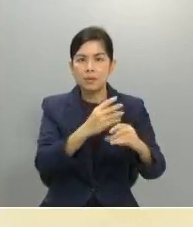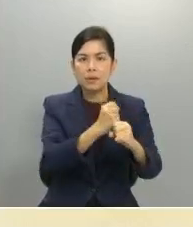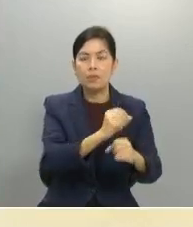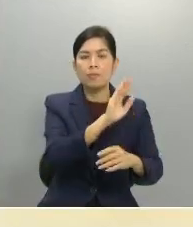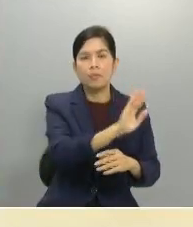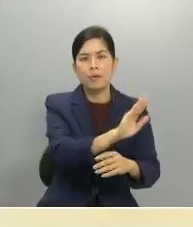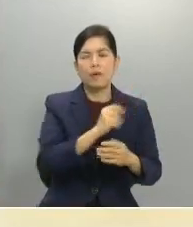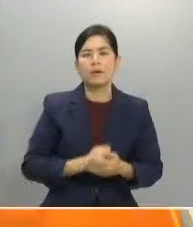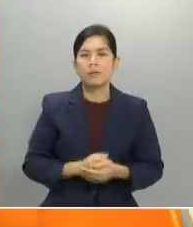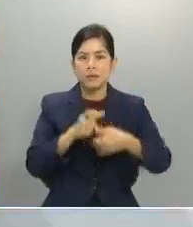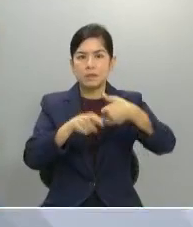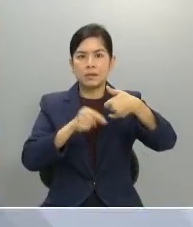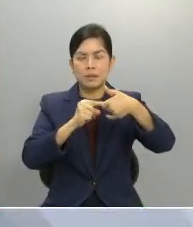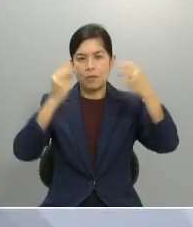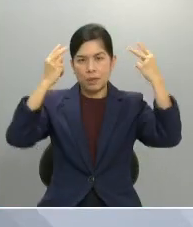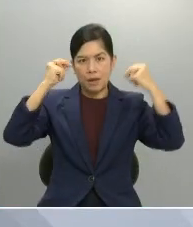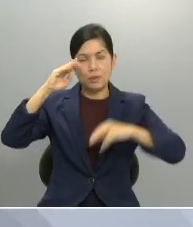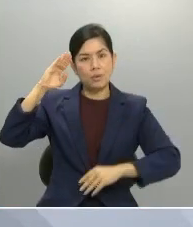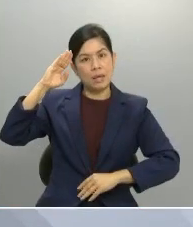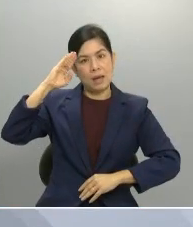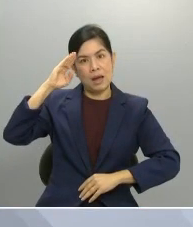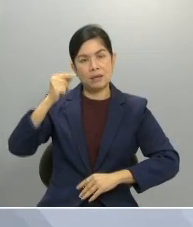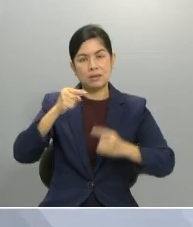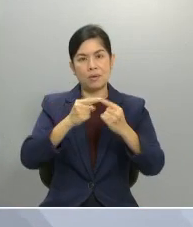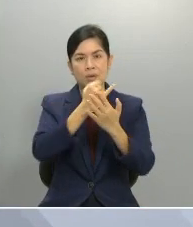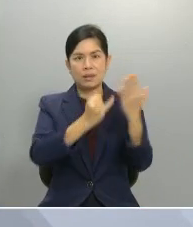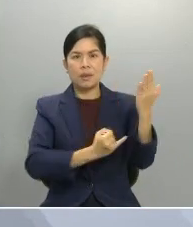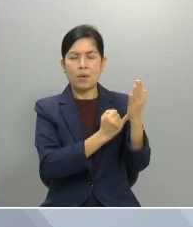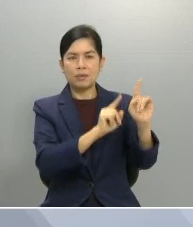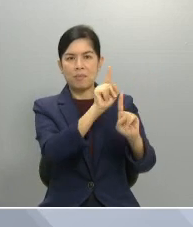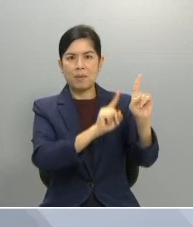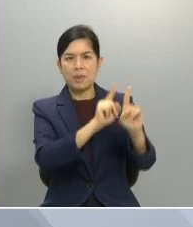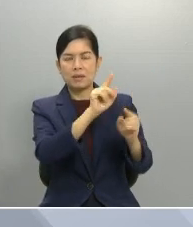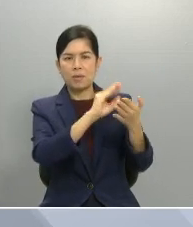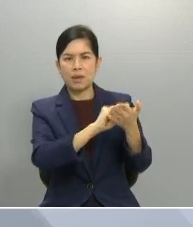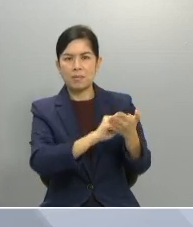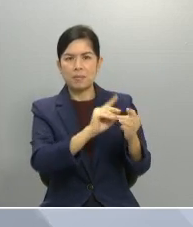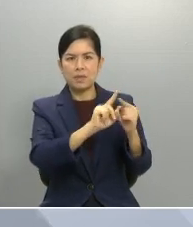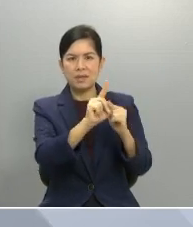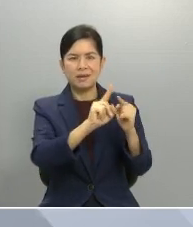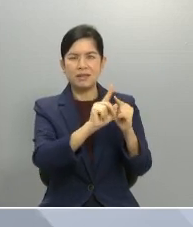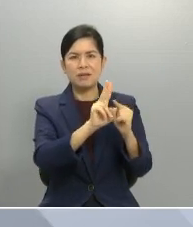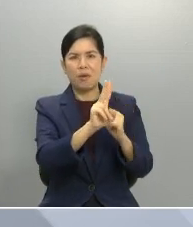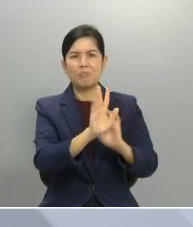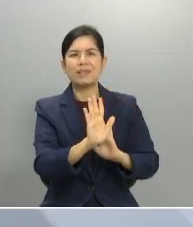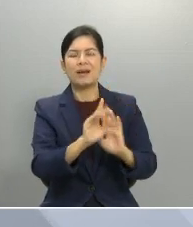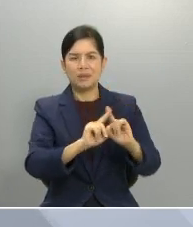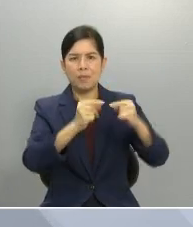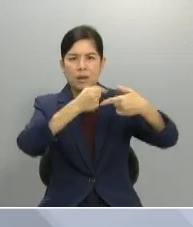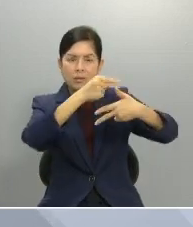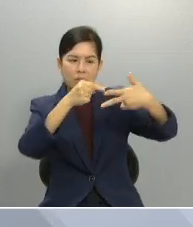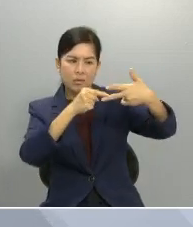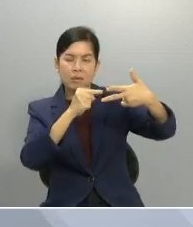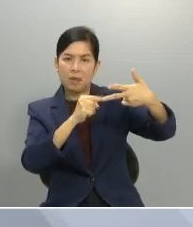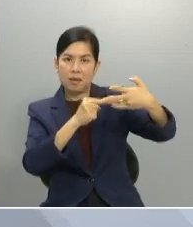ประยุทธ์จันทร์โอชานายกรัฐมนตรีอาจจะไม่ใช่อันดับ 1อาจารย์อันดับ 3อันดับ 4อันดับ 2ก็แล้วแต่แต่ปรากฏว่า